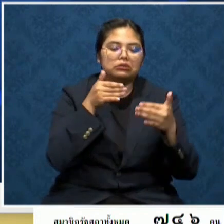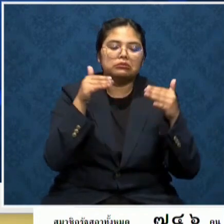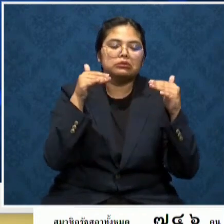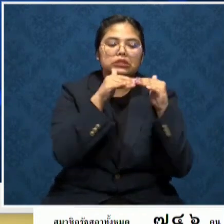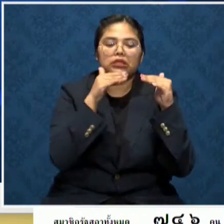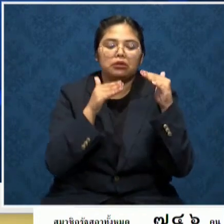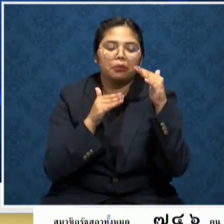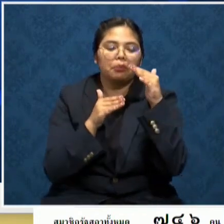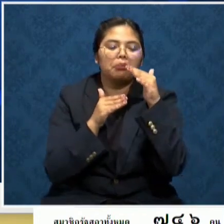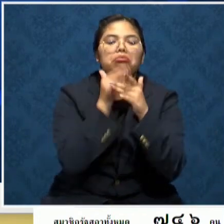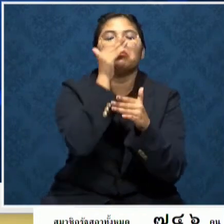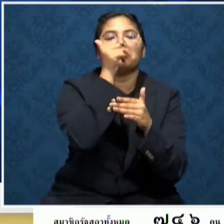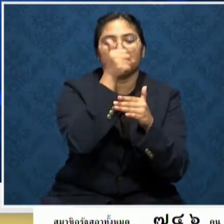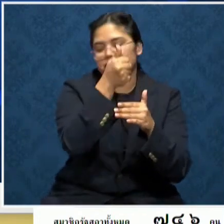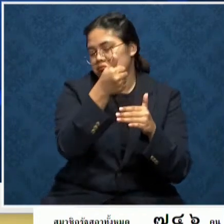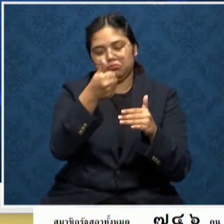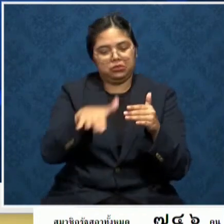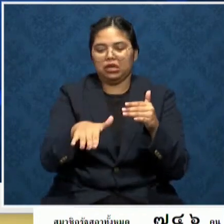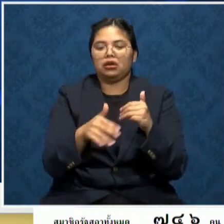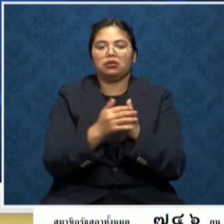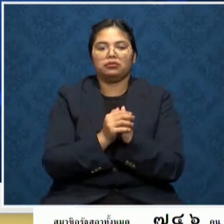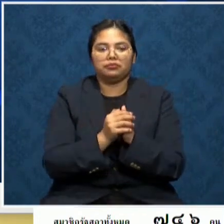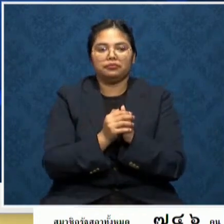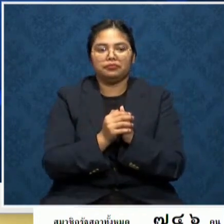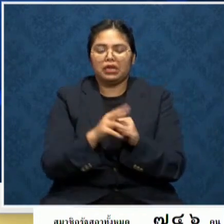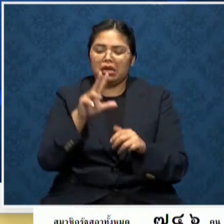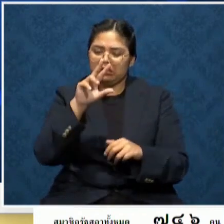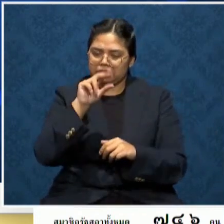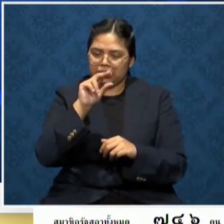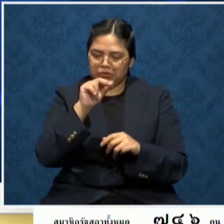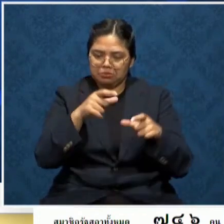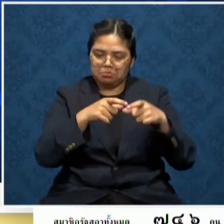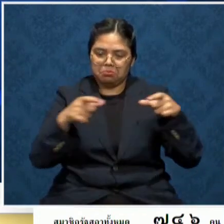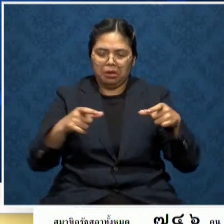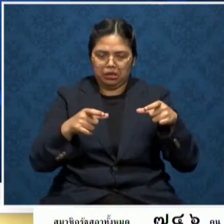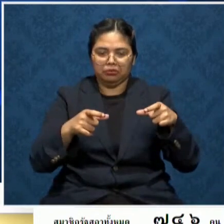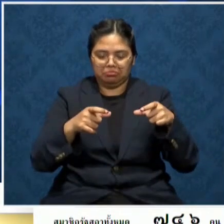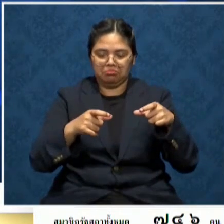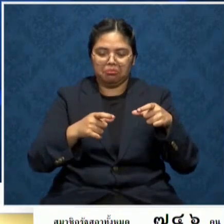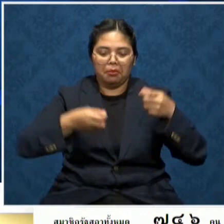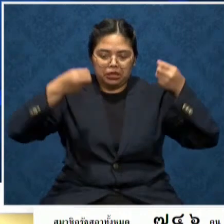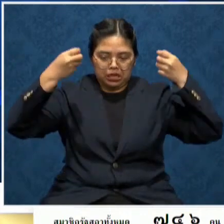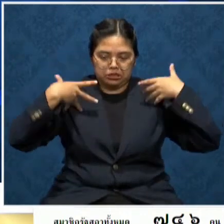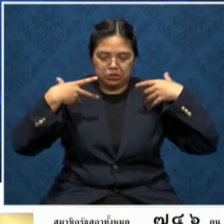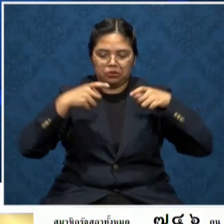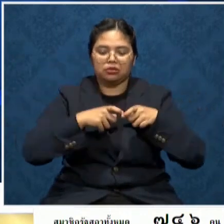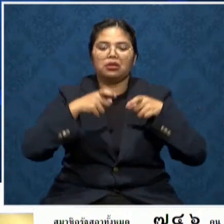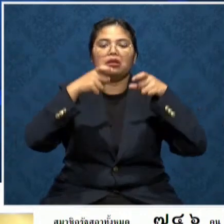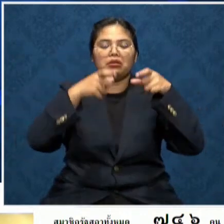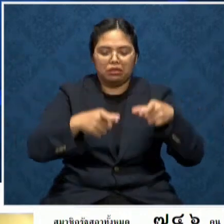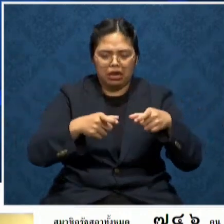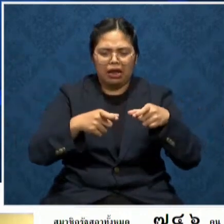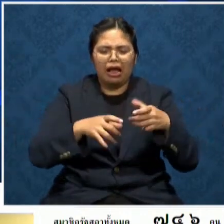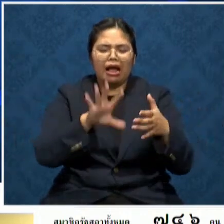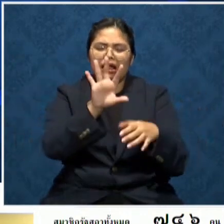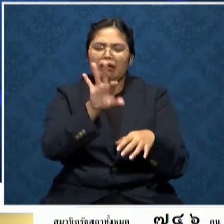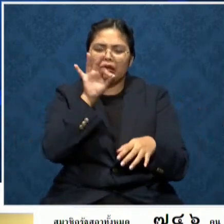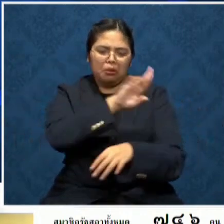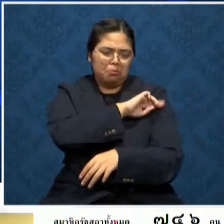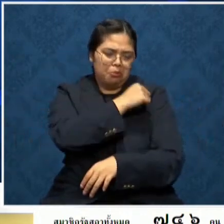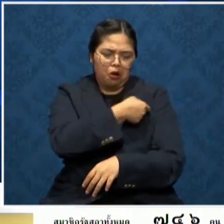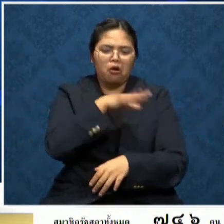บายหาเสยงขพคเพื่อทายทหาเสียงไ้จะยกระดับ 30 บาทรัษาทุกโลกบัรประชาชนใบเดียวเลือกหมอเลือกโพยาบาลได